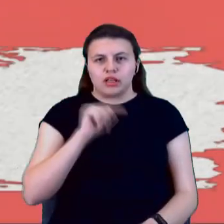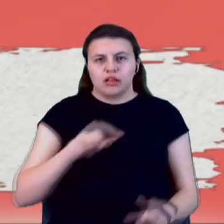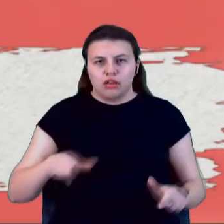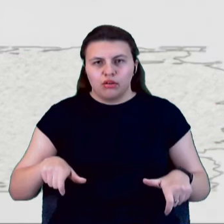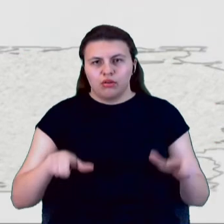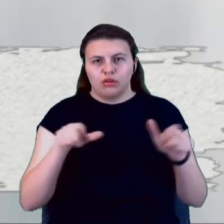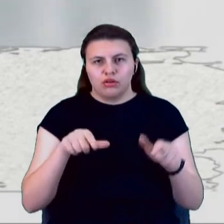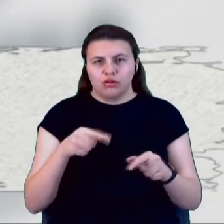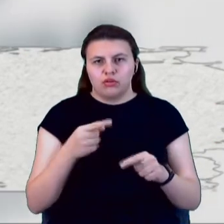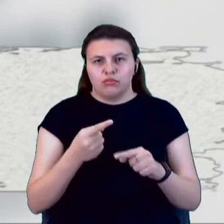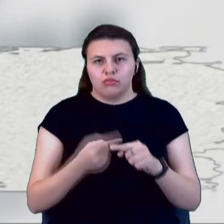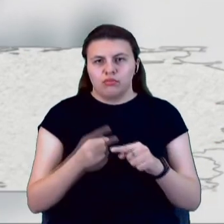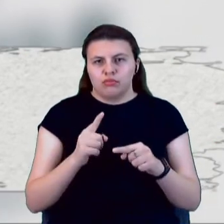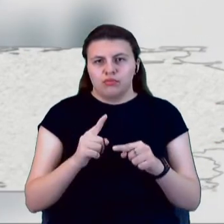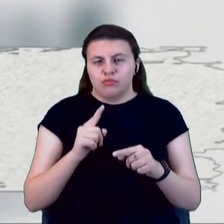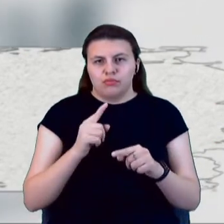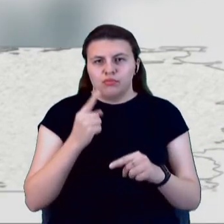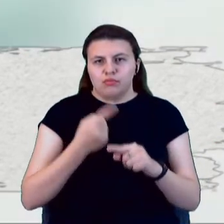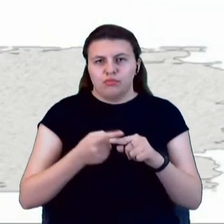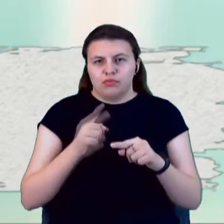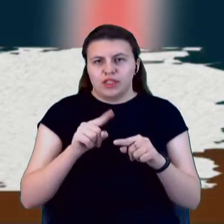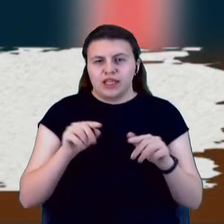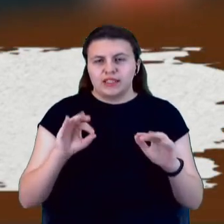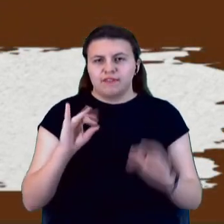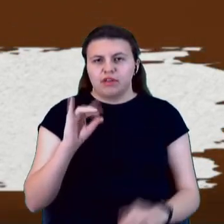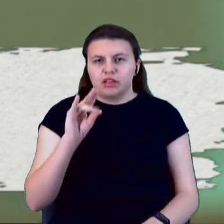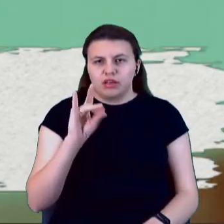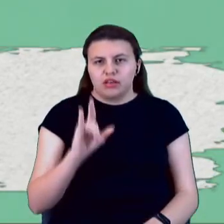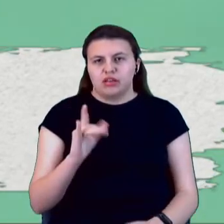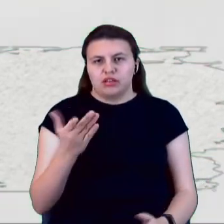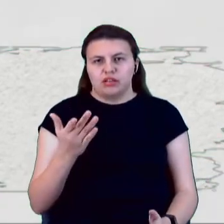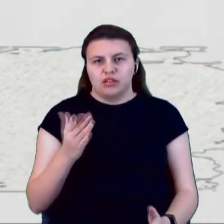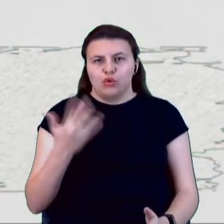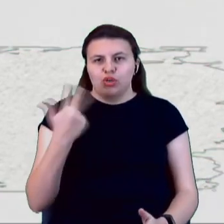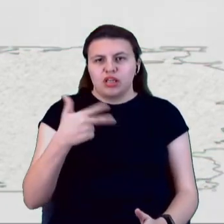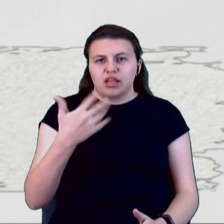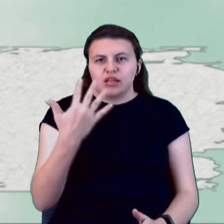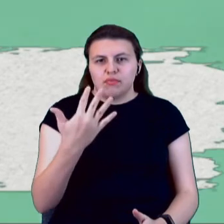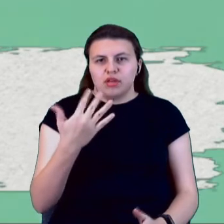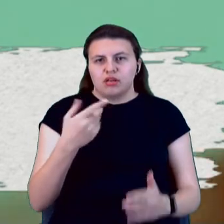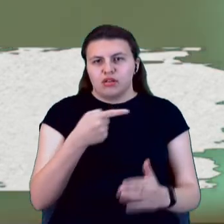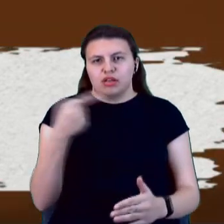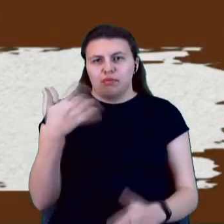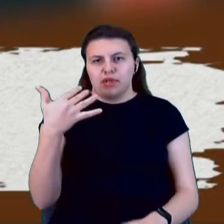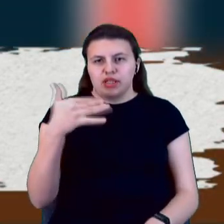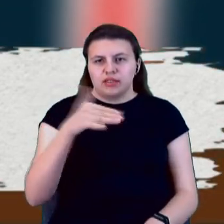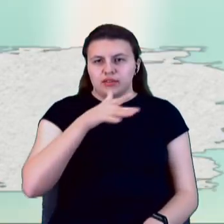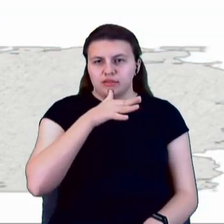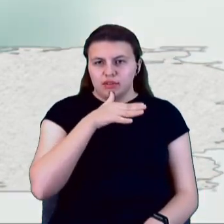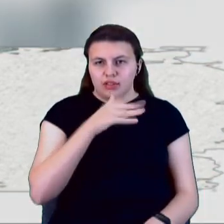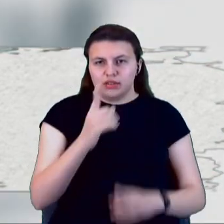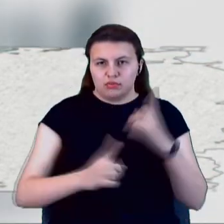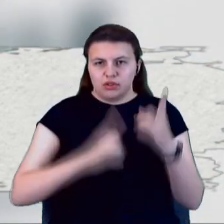яких не дотрагувалась, так сказати, ті скверы, человеческая рука в течение 30-50 лет, вони зміняються. У нас